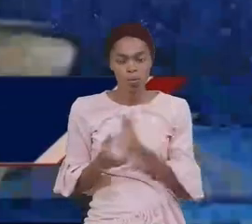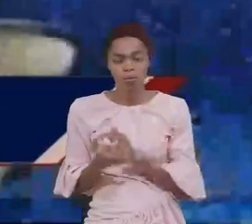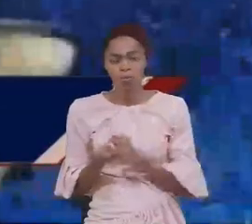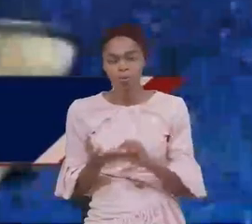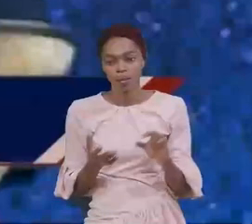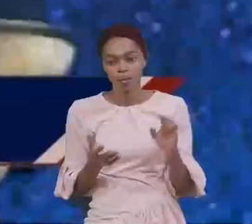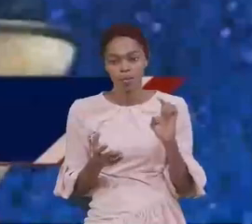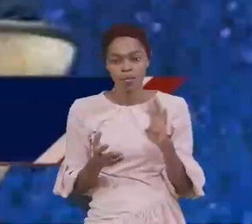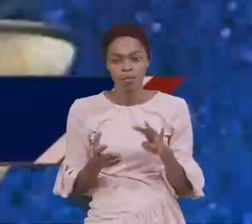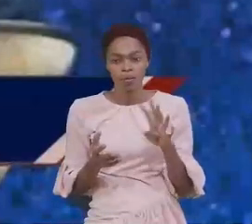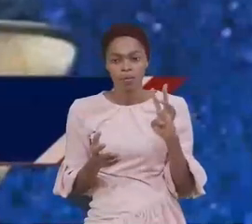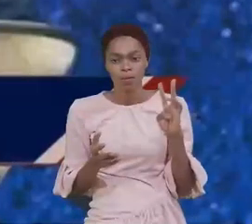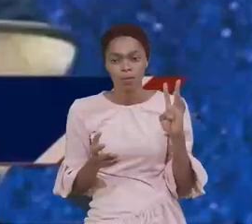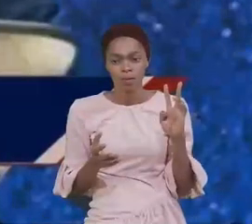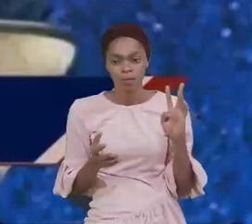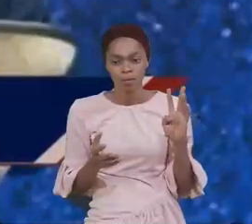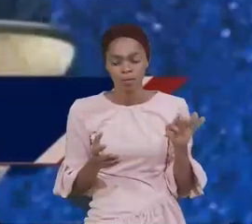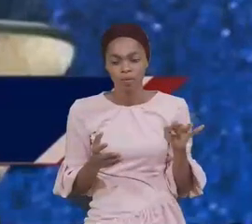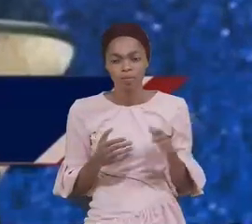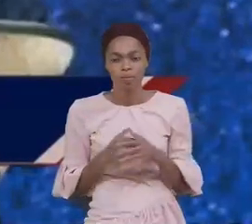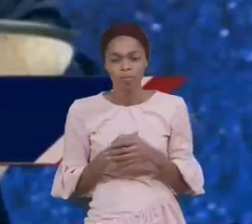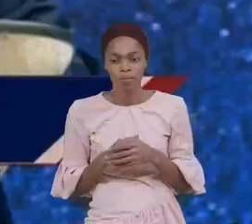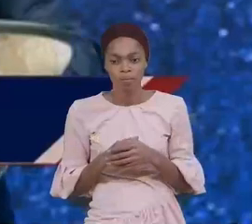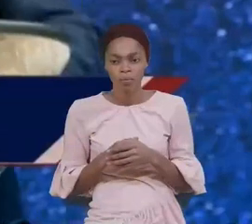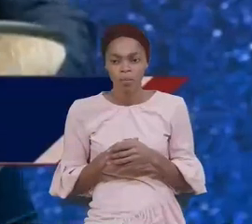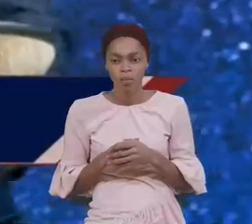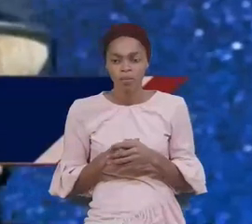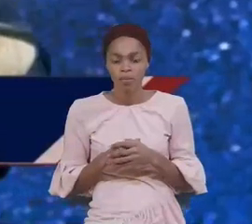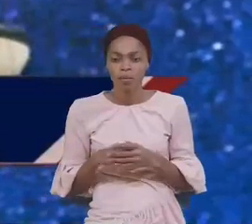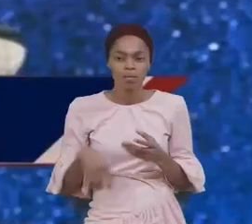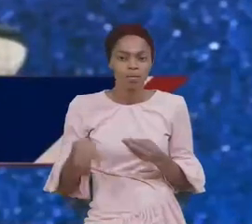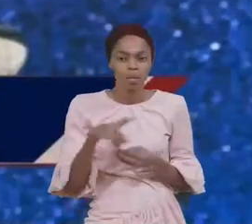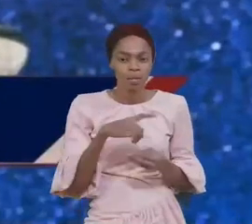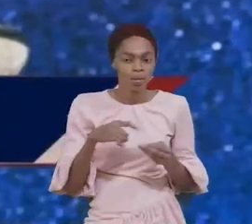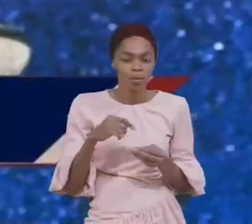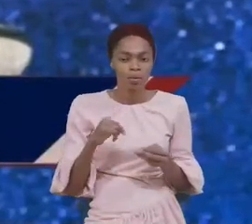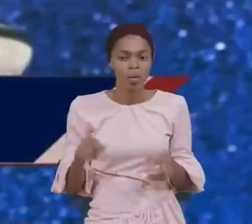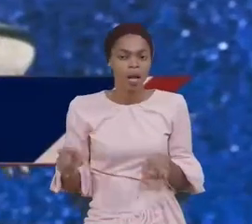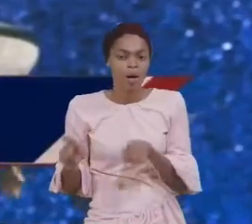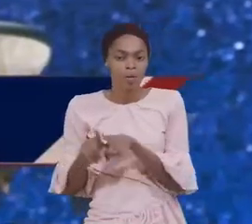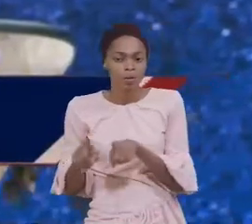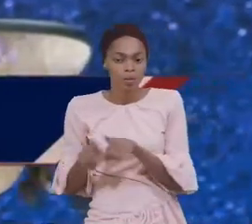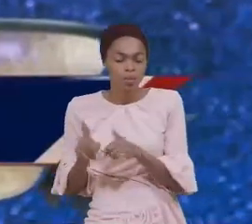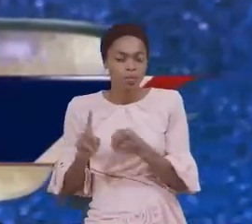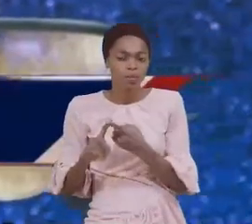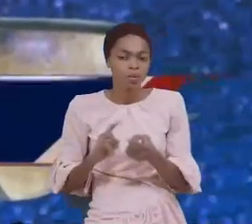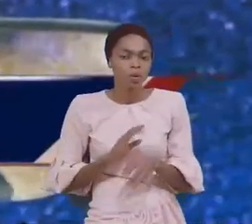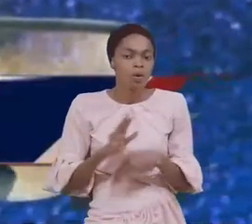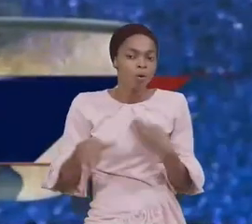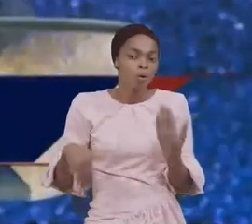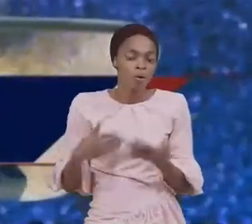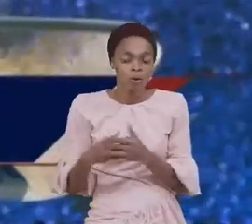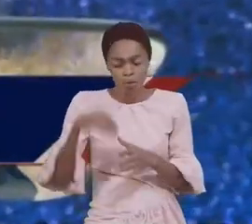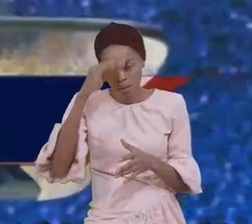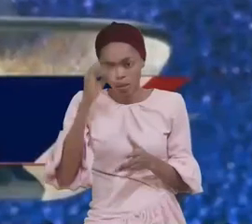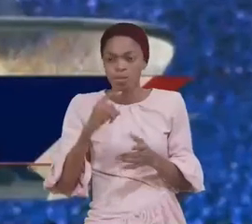Josué 21, 44. L'Éternel leur accorda du repos tout alentour, comme il avait juré à leur père.